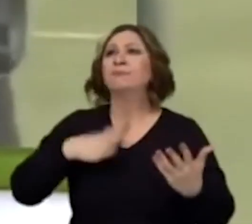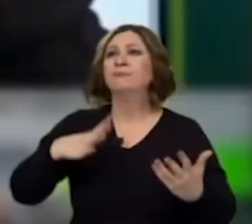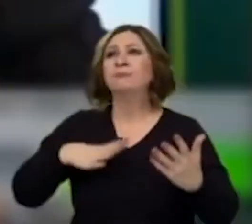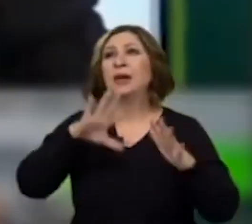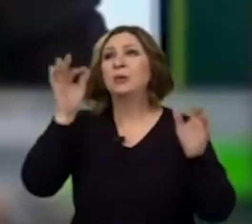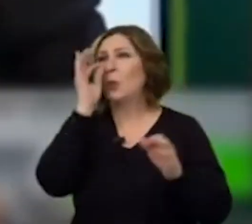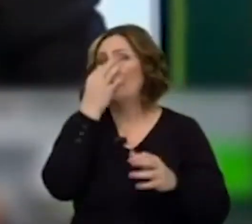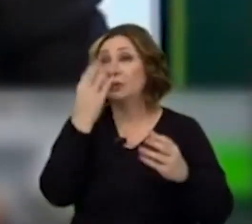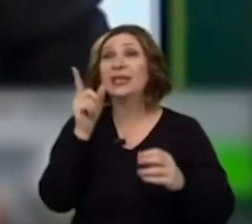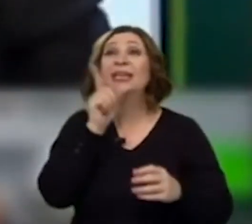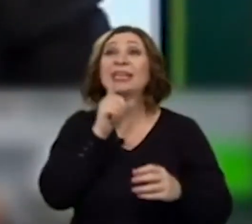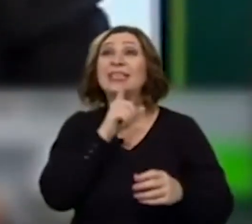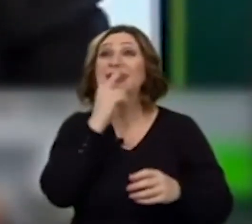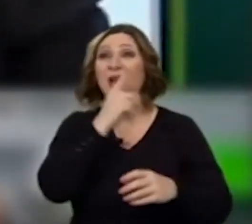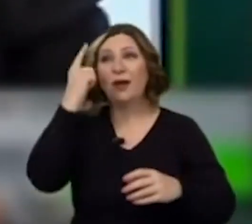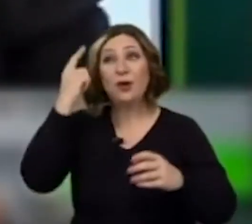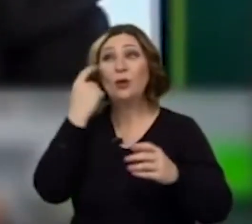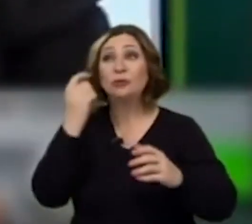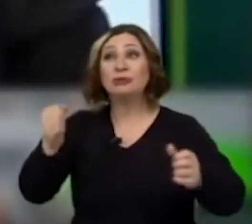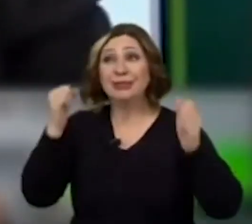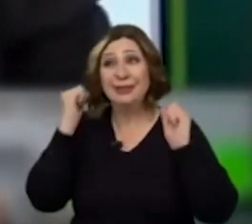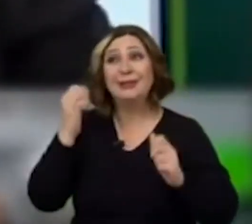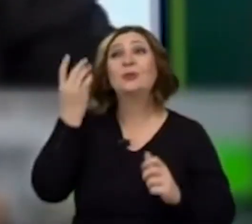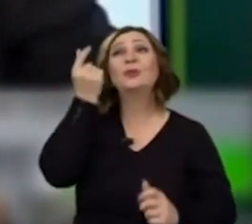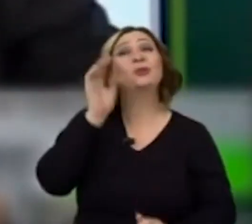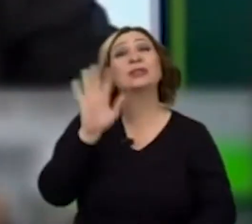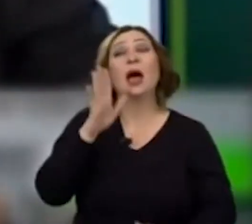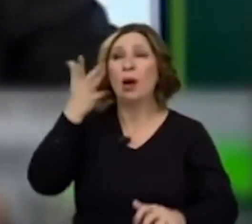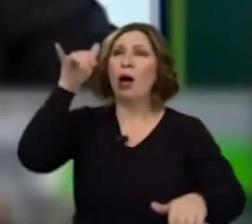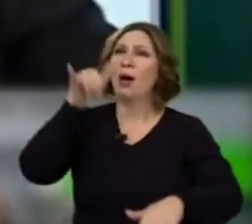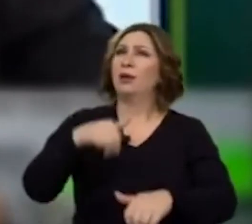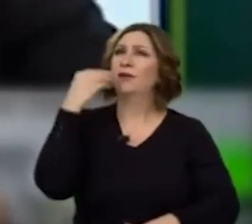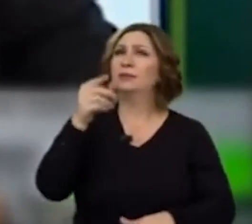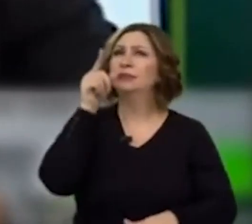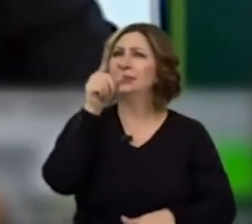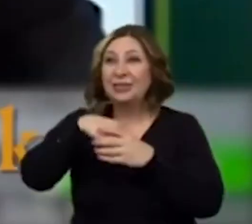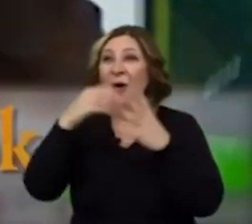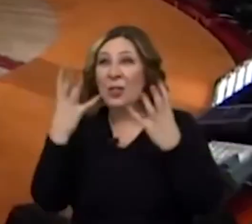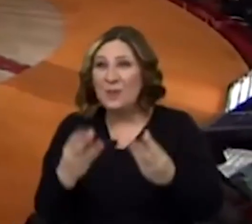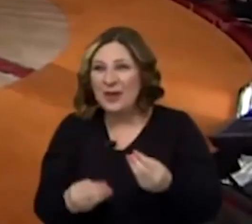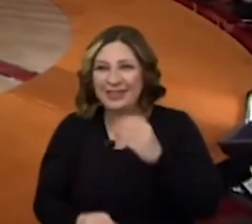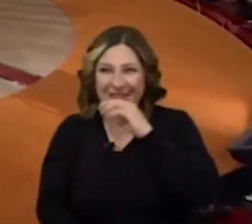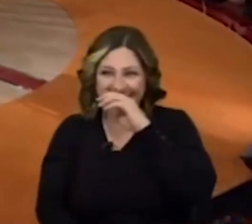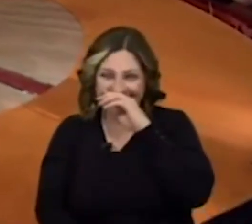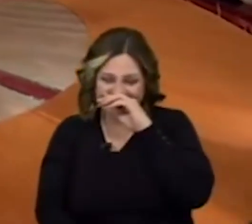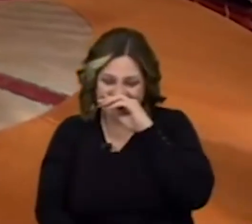olacak. İngiliz diline kafa göz daldığını unutmuş değiliz. Ama hakkını verelim, sen de durumun farkında.